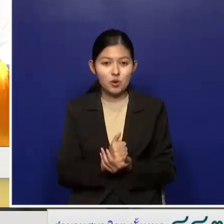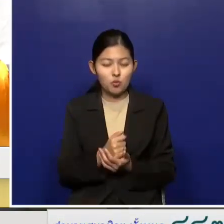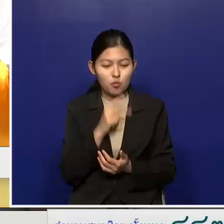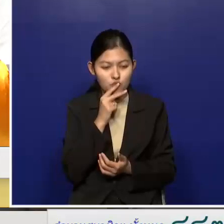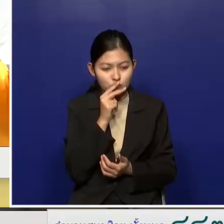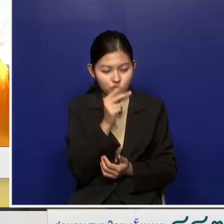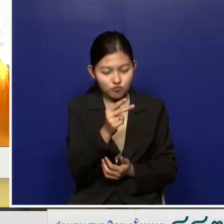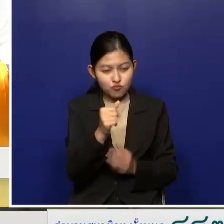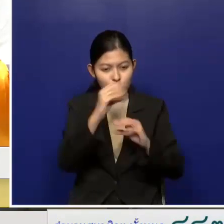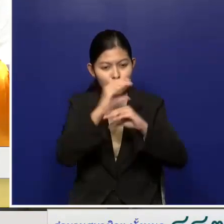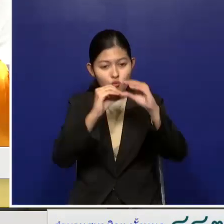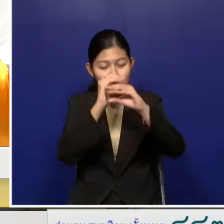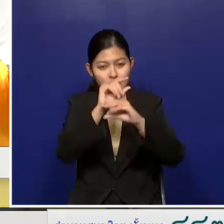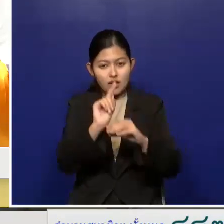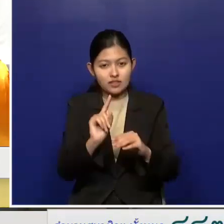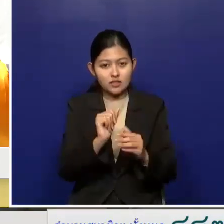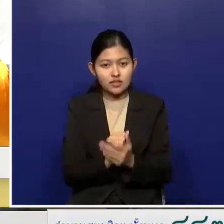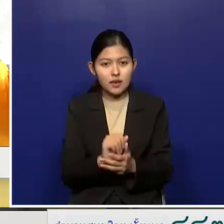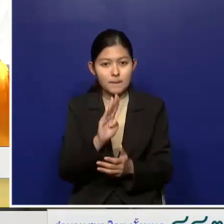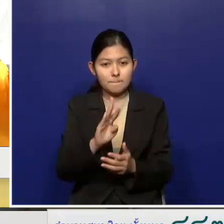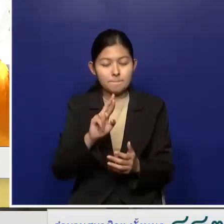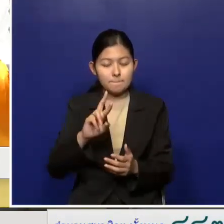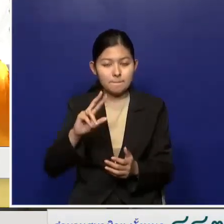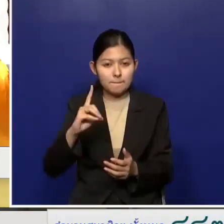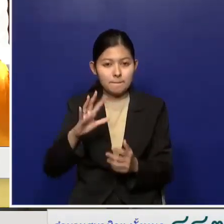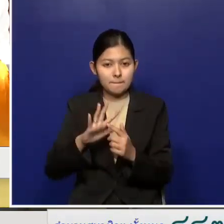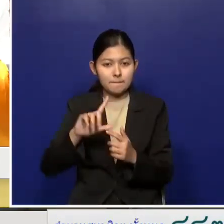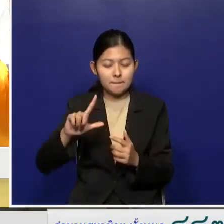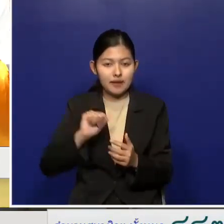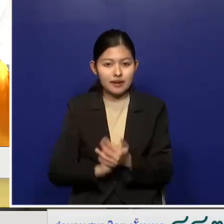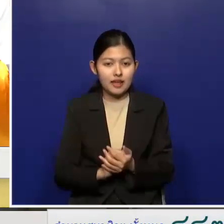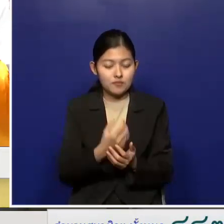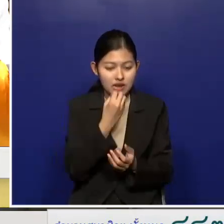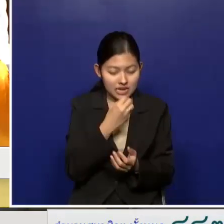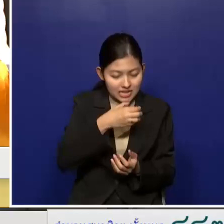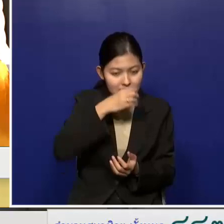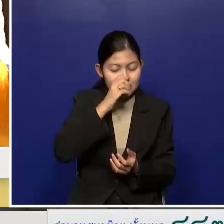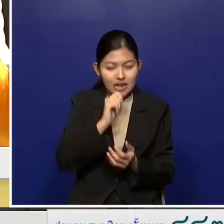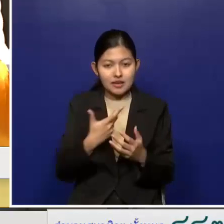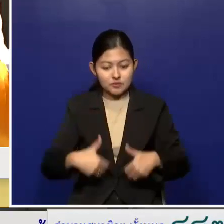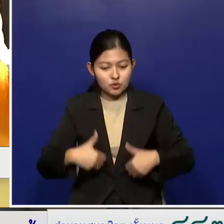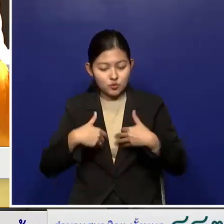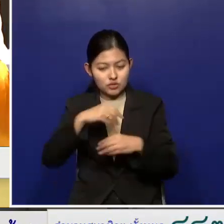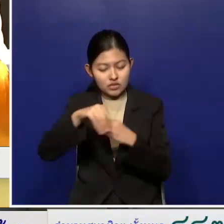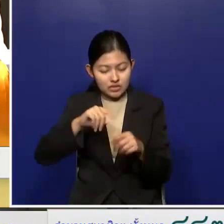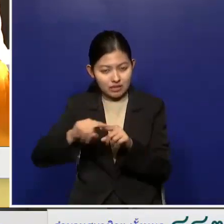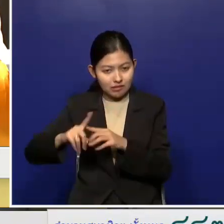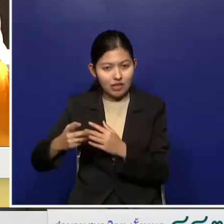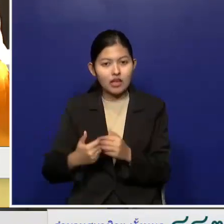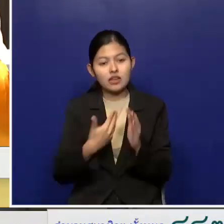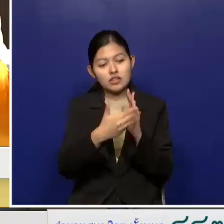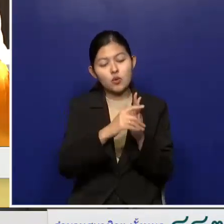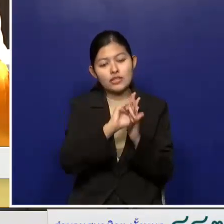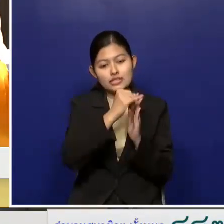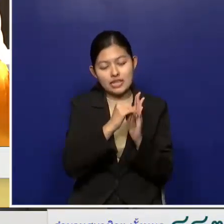การนะคะเกี่ยวกับน้ำบาดาลเพื่ออุปโภคบริโภคที่ตำบลสนามชัยอำเภอนายอามจังหวัดจันทบุรีนะคะแล้วก็โครง